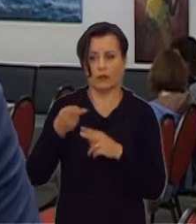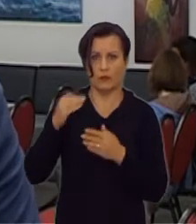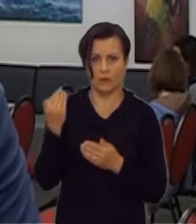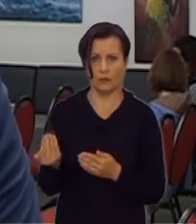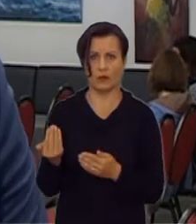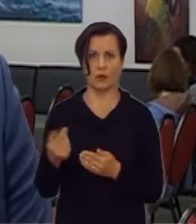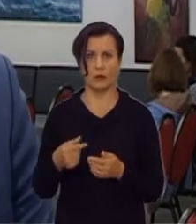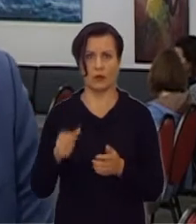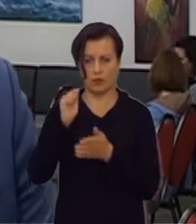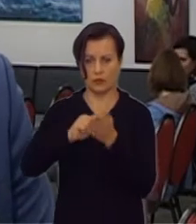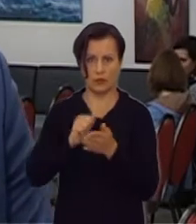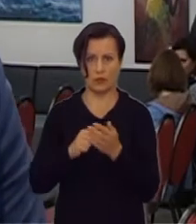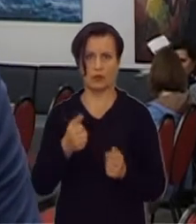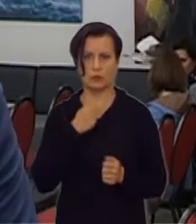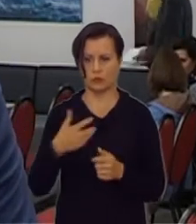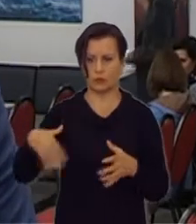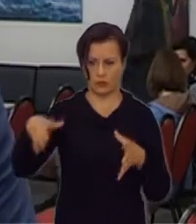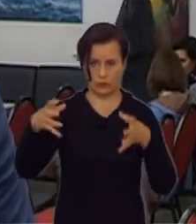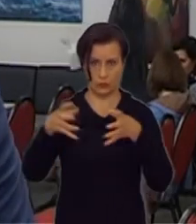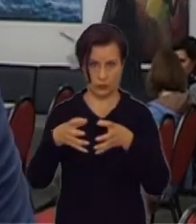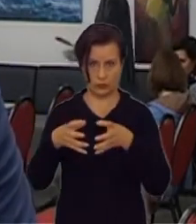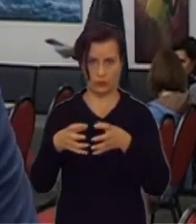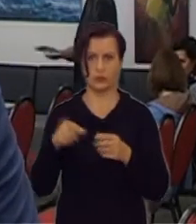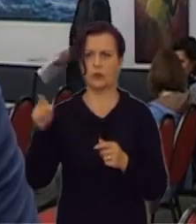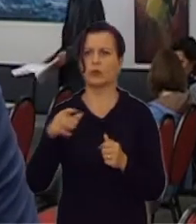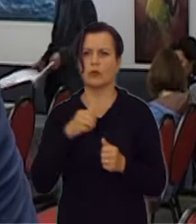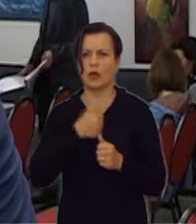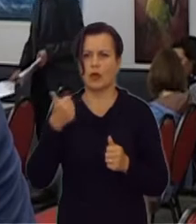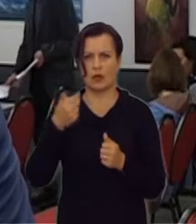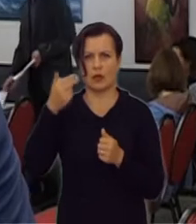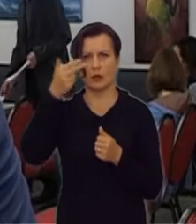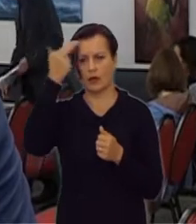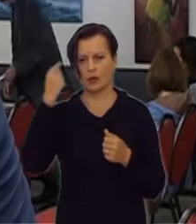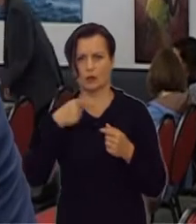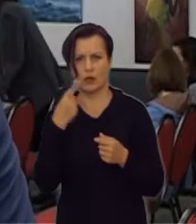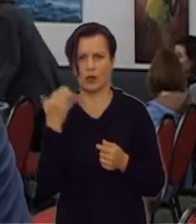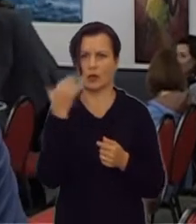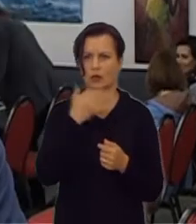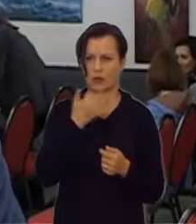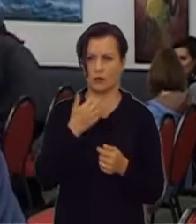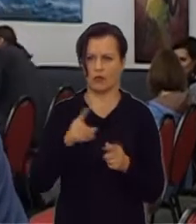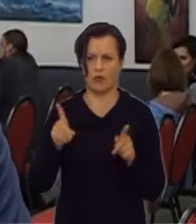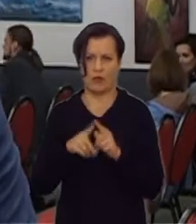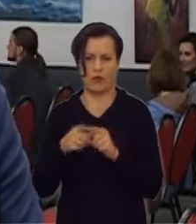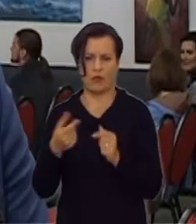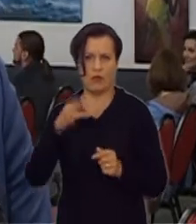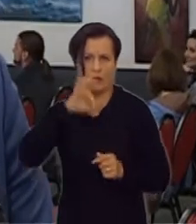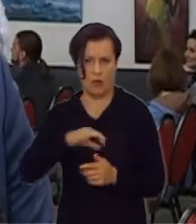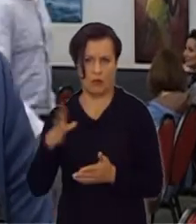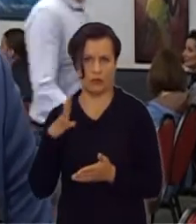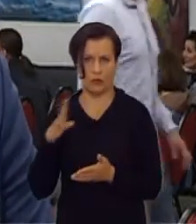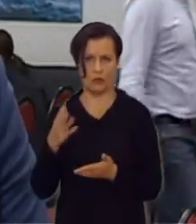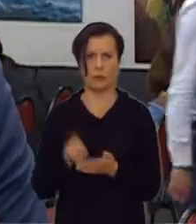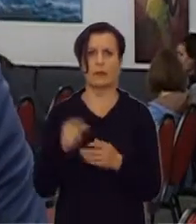grupę reformacijos veikėjų, kurie yra didžiai nusipelnę lietuvių kalbai bei literatūrai. Atsiminkime 17 amžiaus